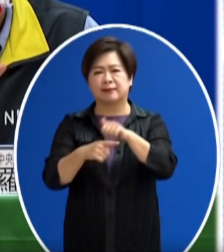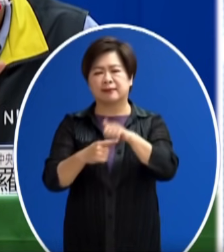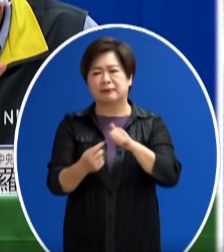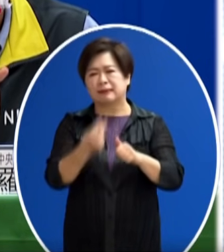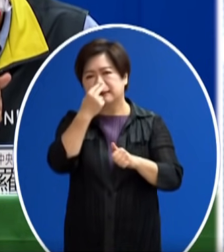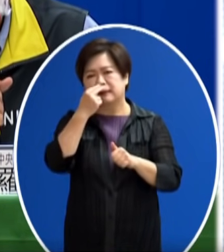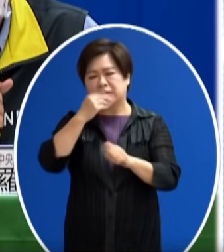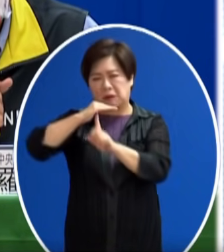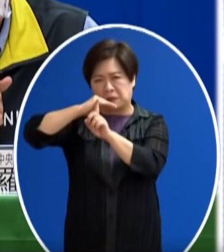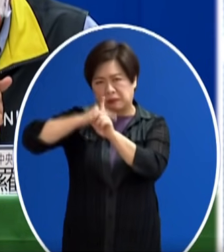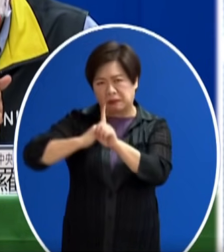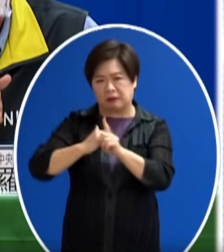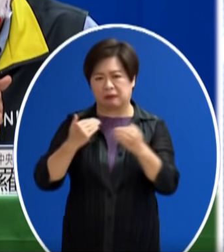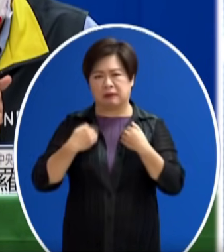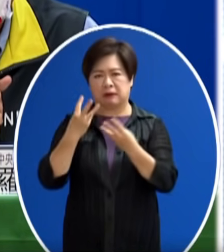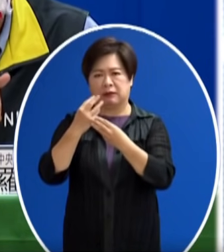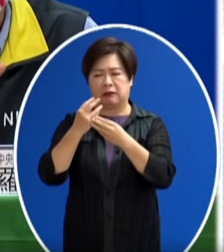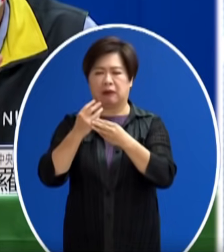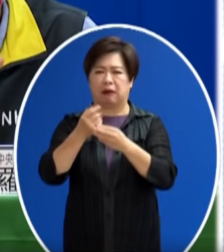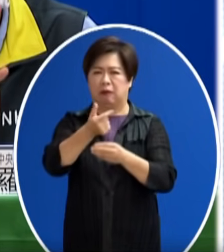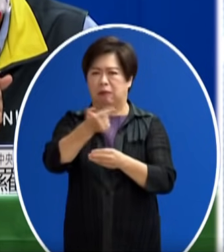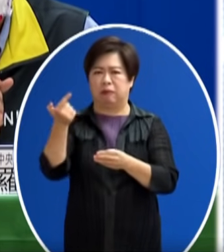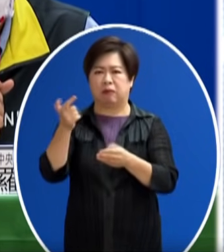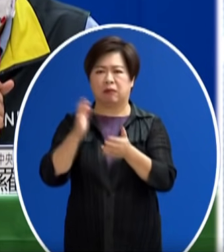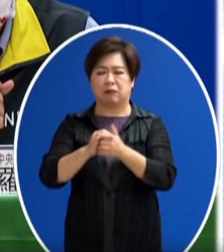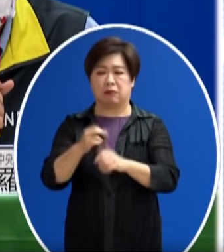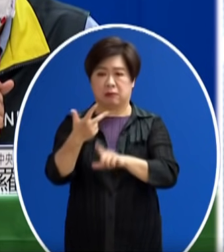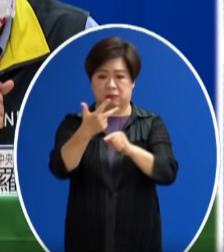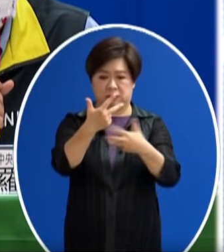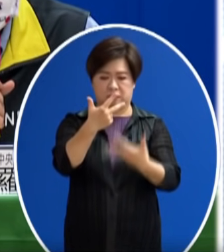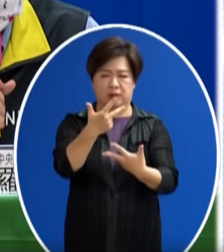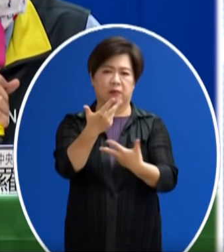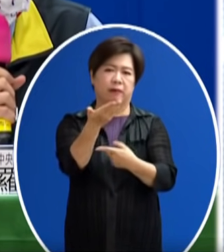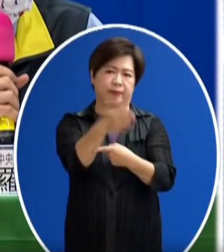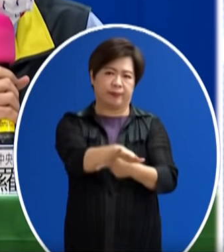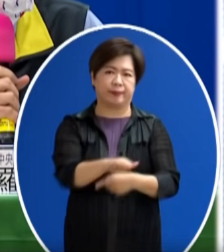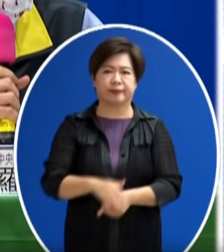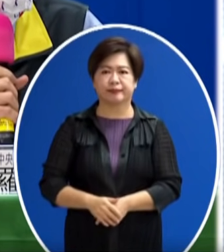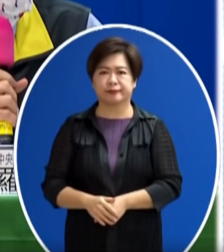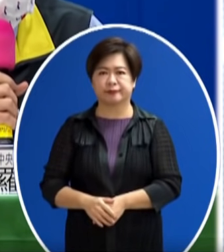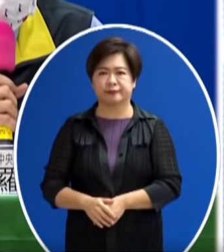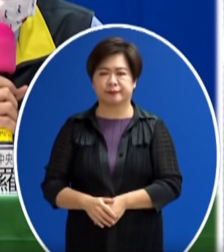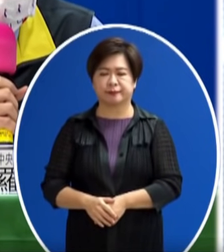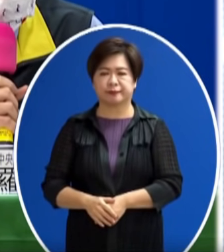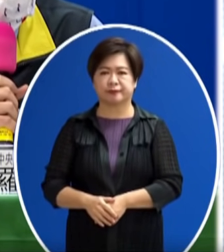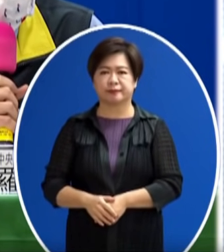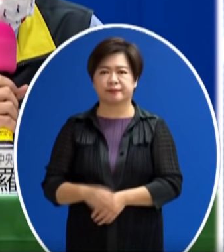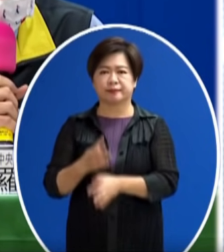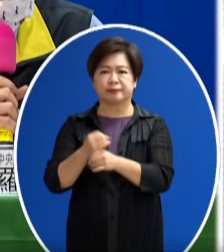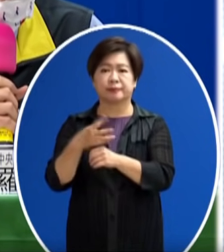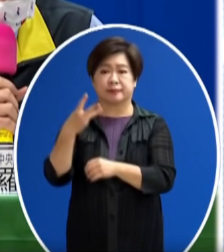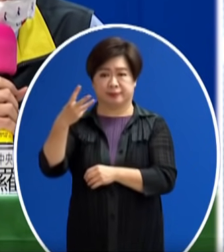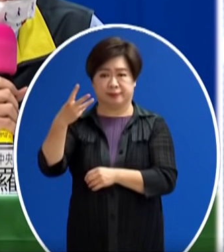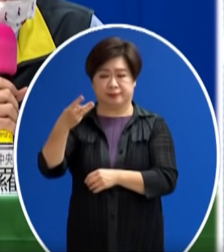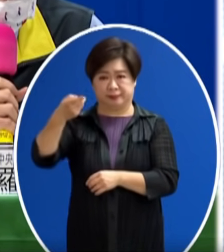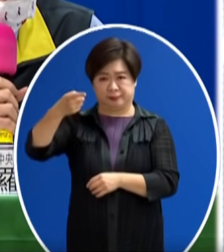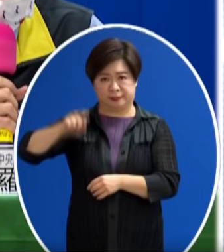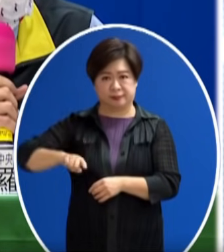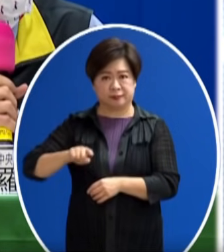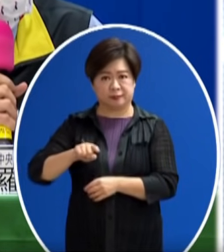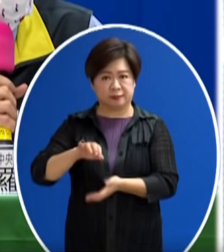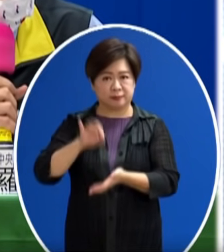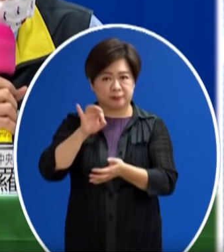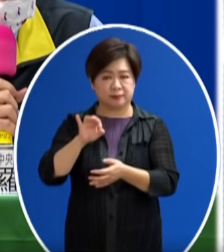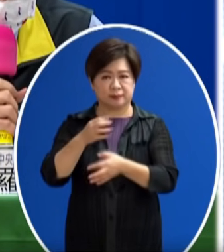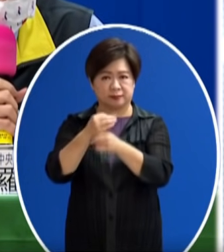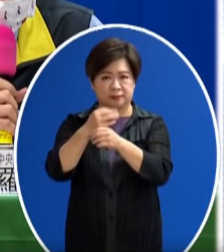肺炎的病况恶化的关系，不幸在7月8号的时候过世。 那这是序号三。那序